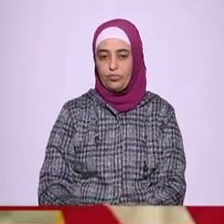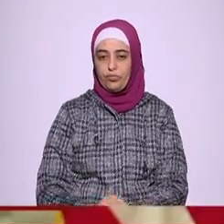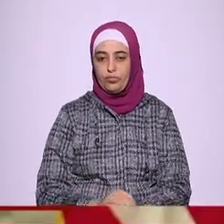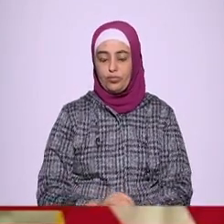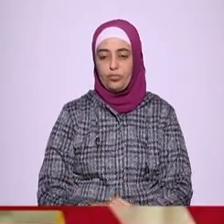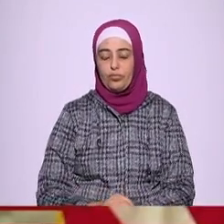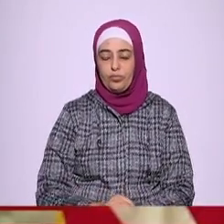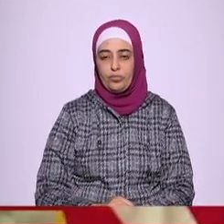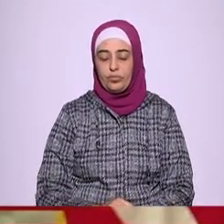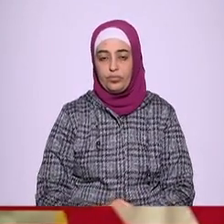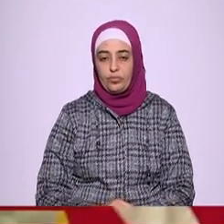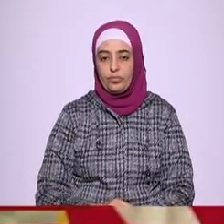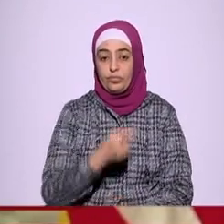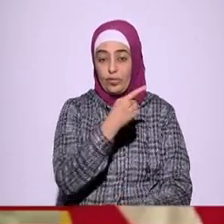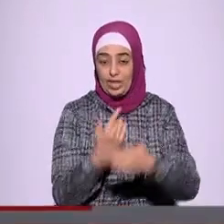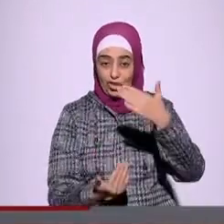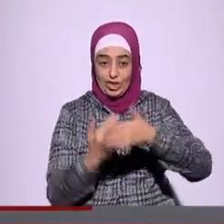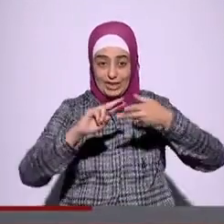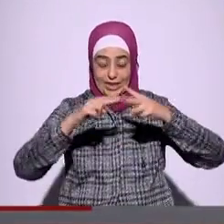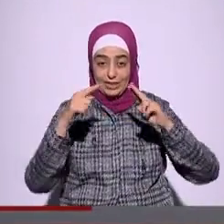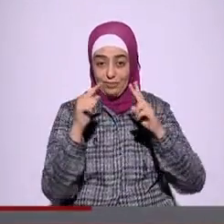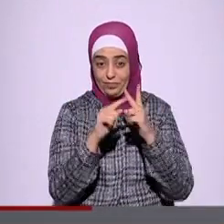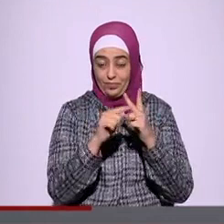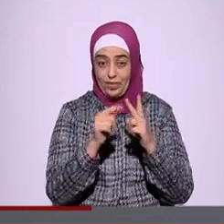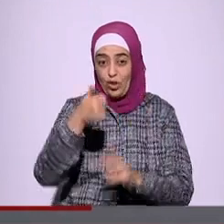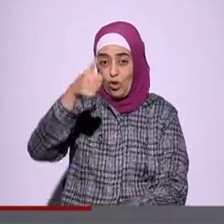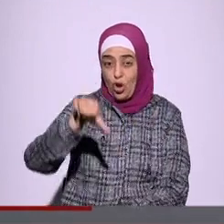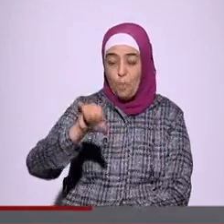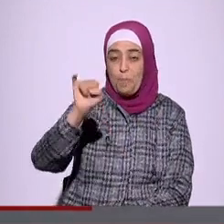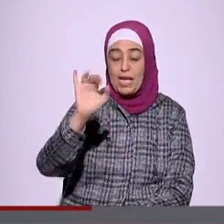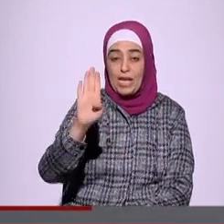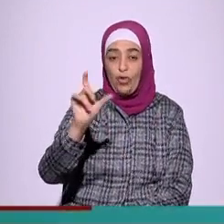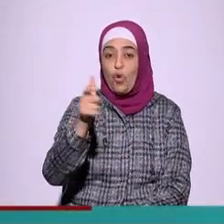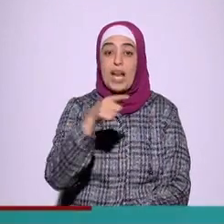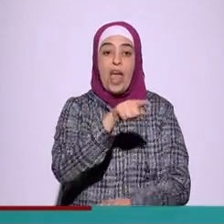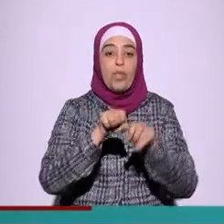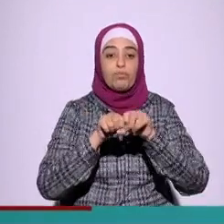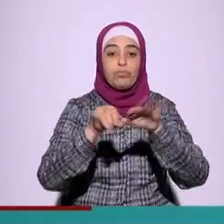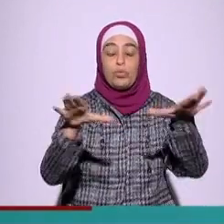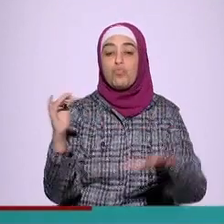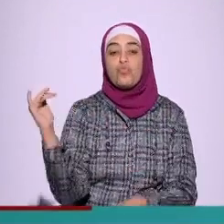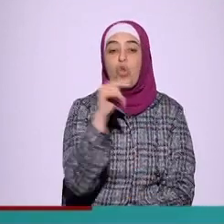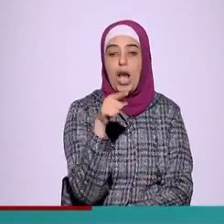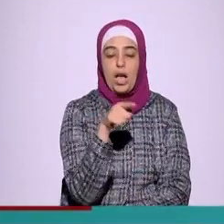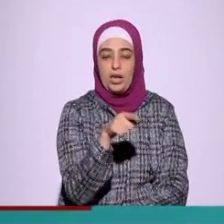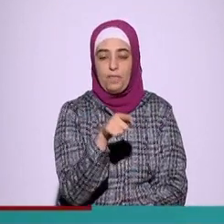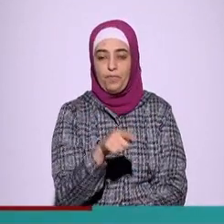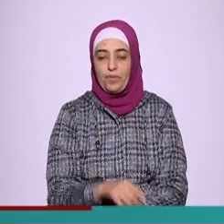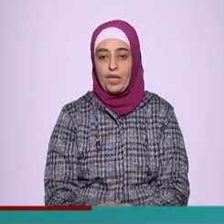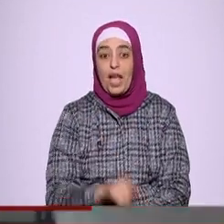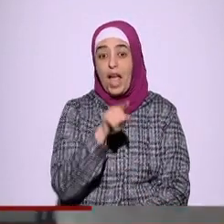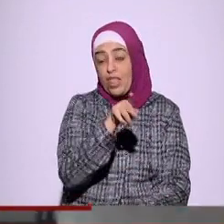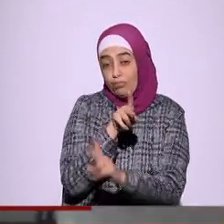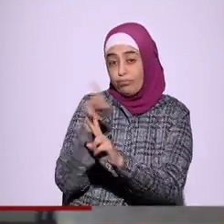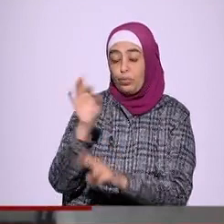ان المتحور اوميكرون نتيجه سرعته في الانتشار والتي هي اكبر